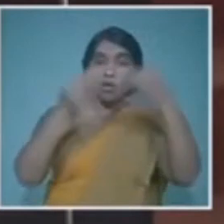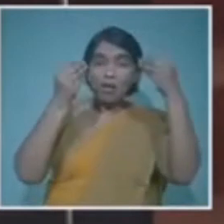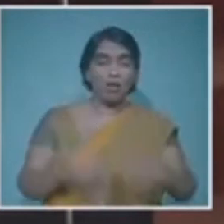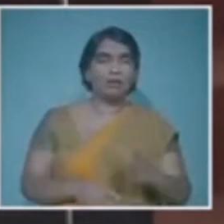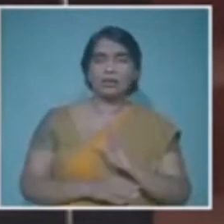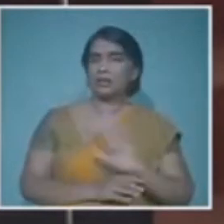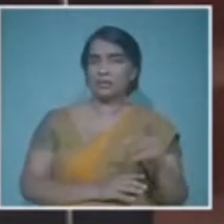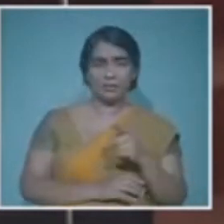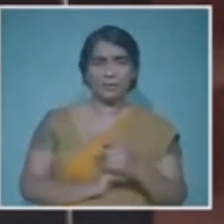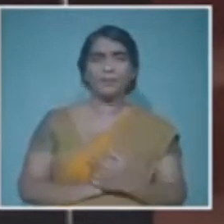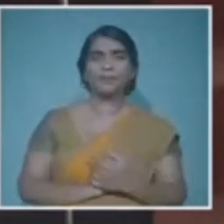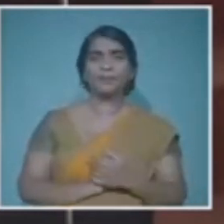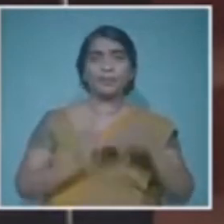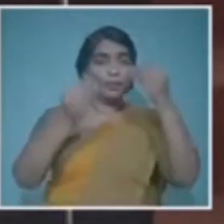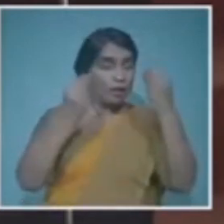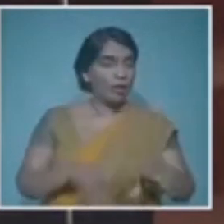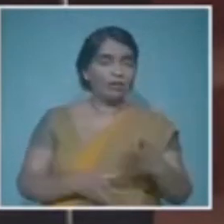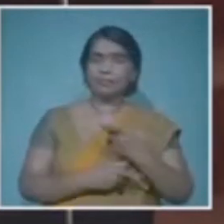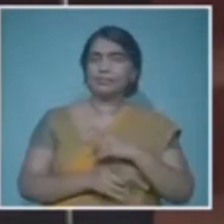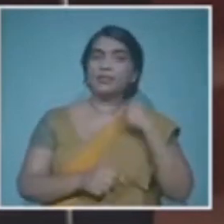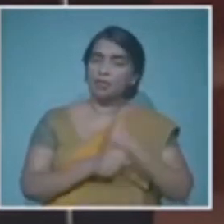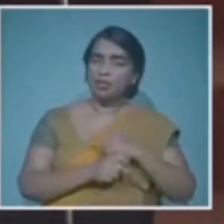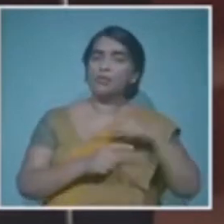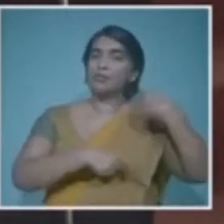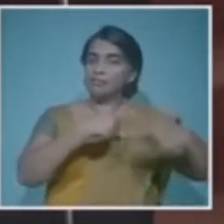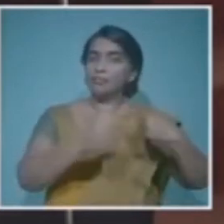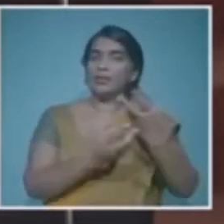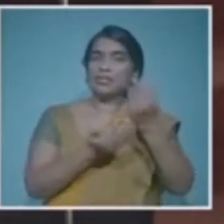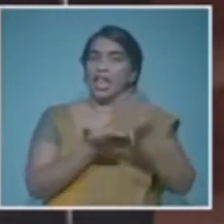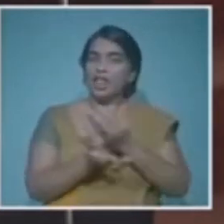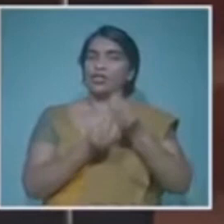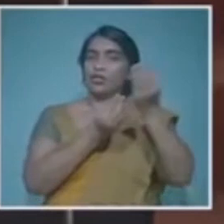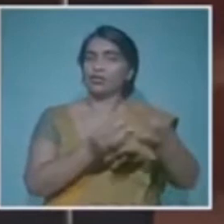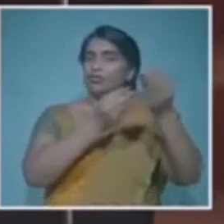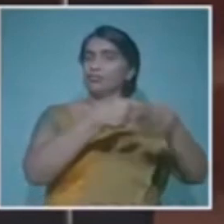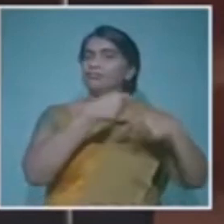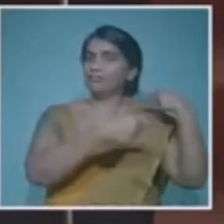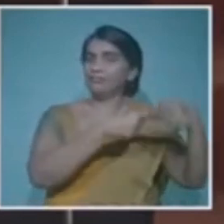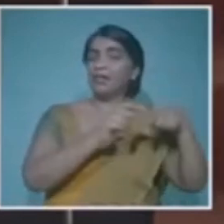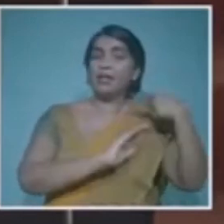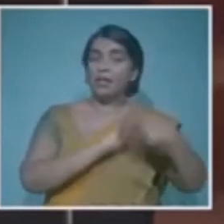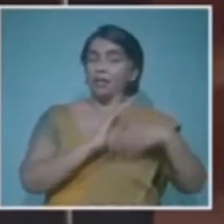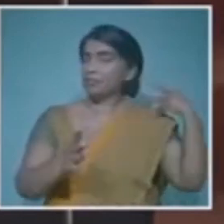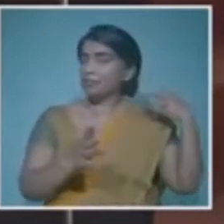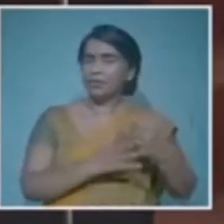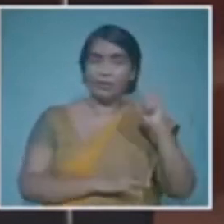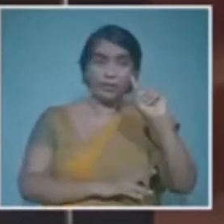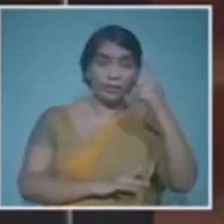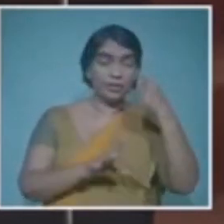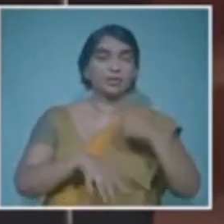නැහැ. බංකොලොත් කෙරුවේ නැහැ. හැම ආණ්ඩුවක්ම ඊළඟ ආණ්ඩුවට සල්ලි ඉතිරි කරලා ගියා. නමුත් ලංකා ඉතිහාසයේ ප්‍රථම